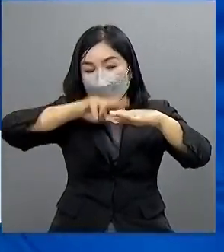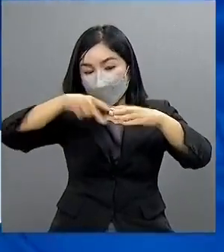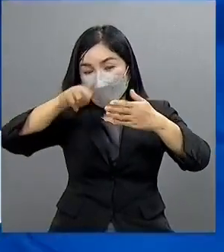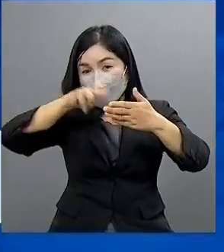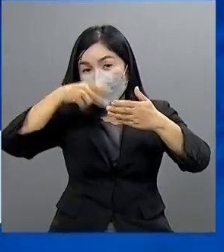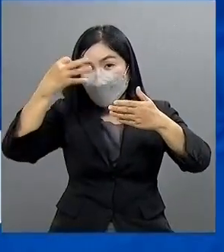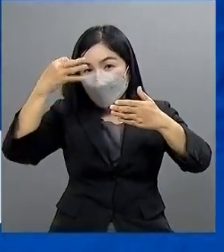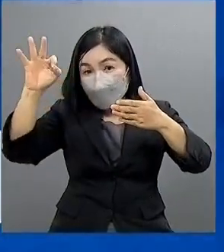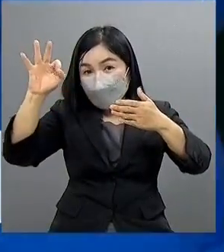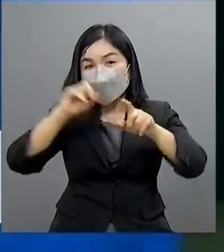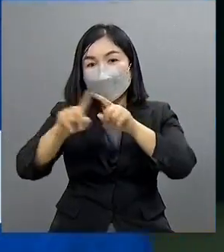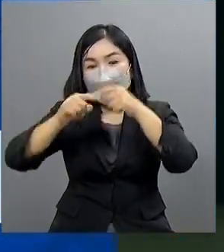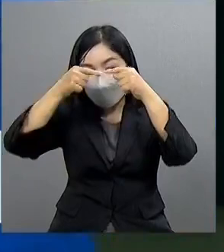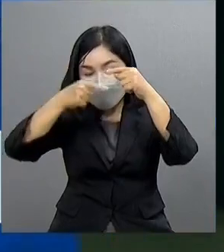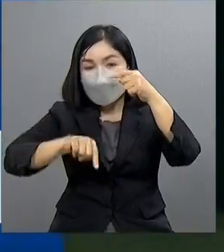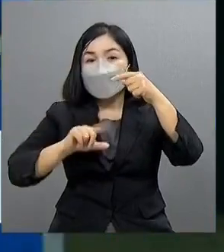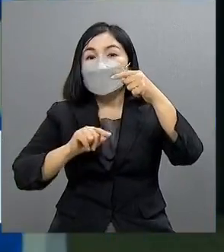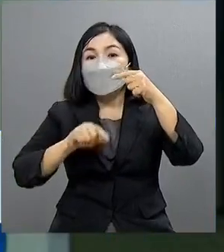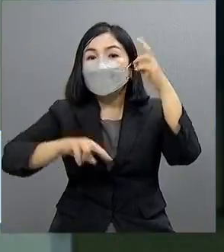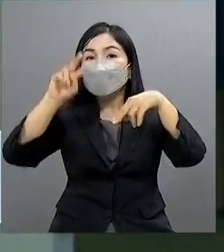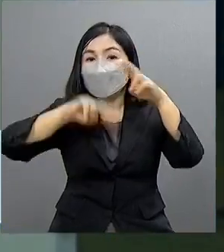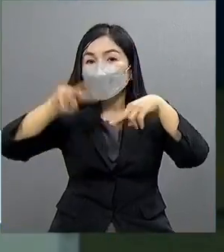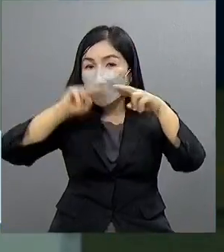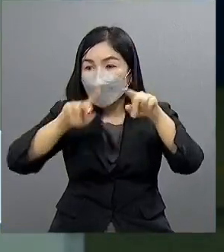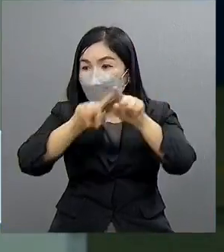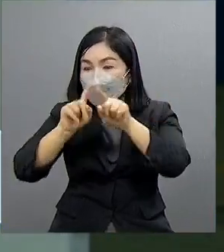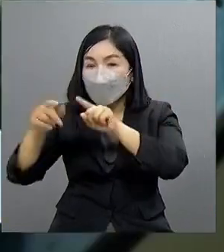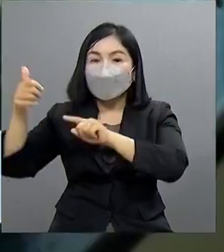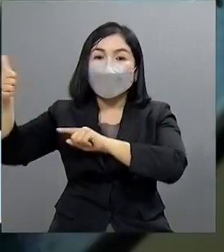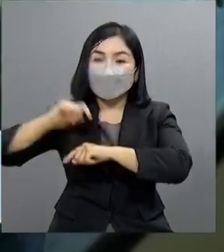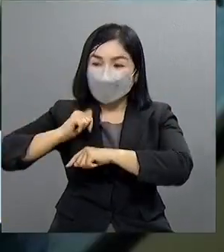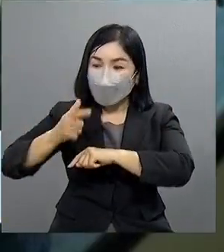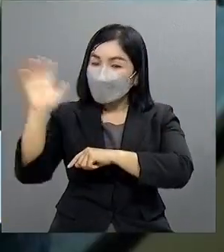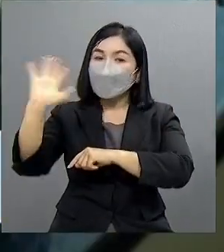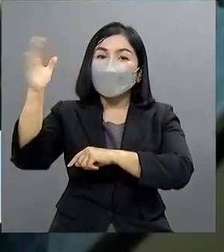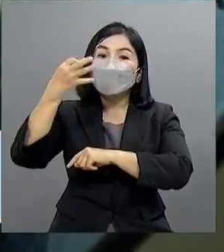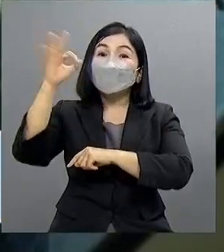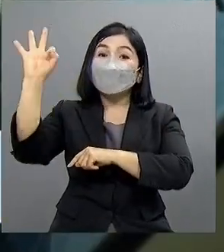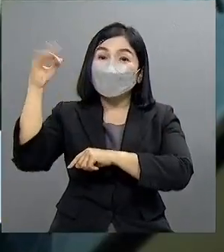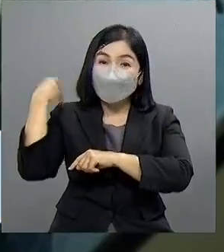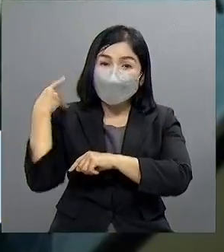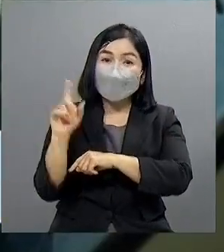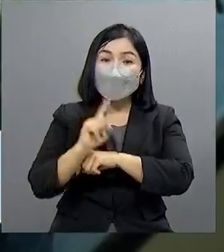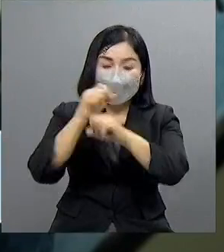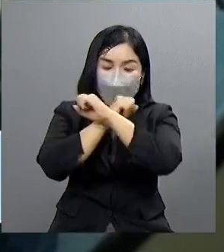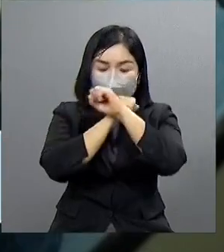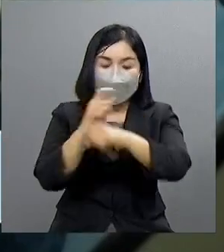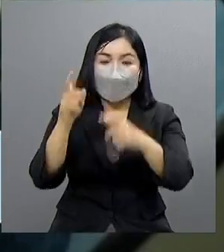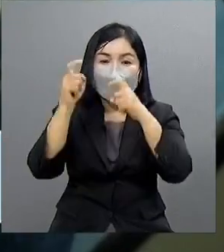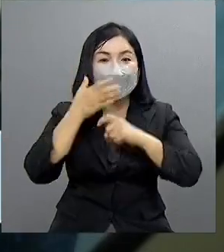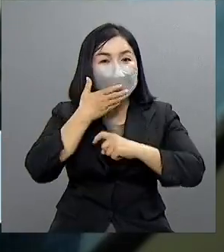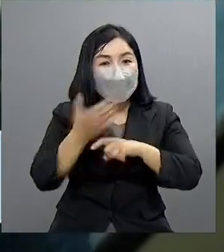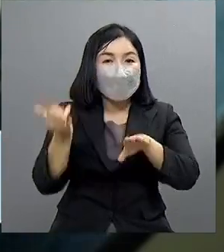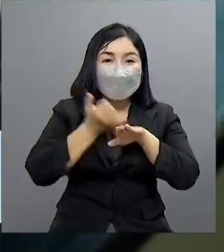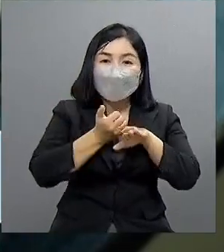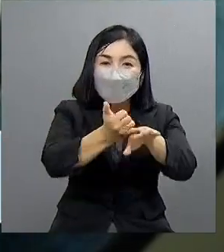20รายการครับโดยทั้งหมดทั้ง20รายการนั้นไม่เสียค่าบริการแต่อย่างใดเพื่อให้เกิดความปลอดภัยตลอดการเดินทางช่วงเทศกาลสงกร